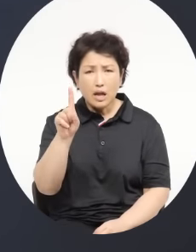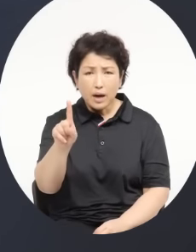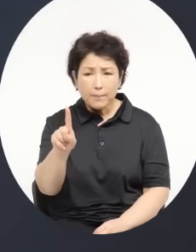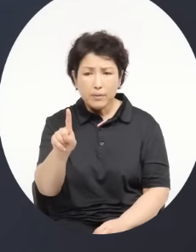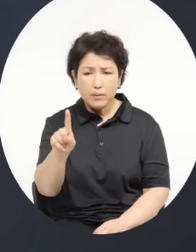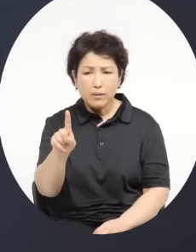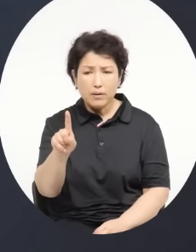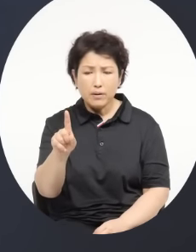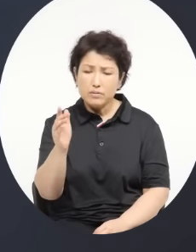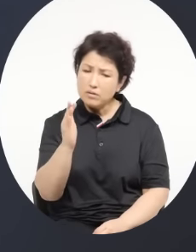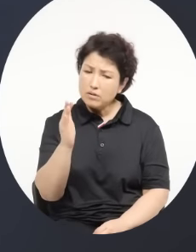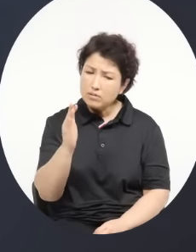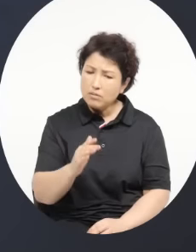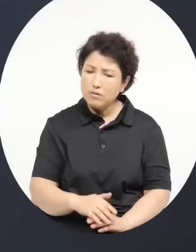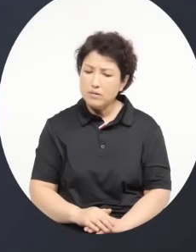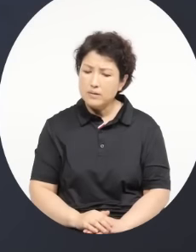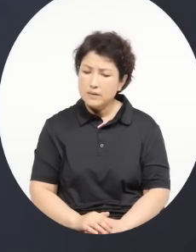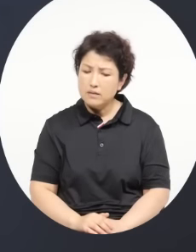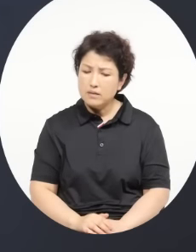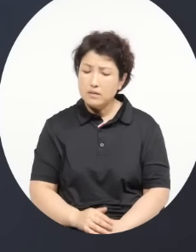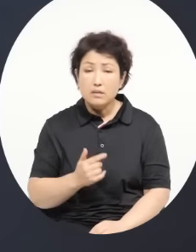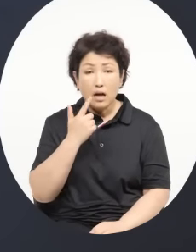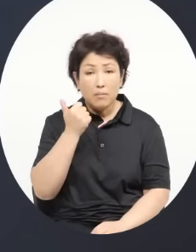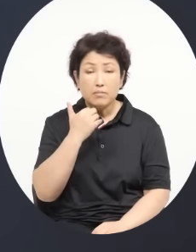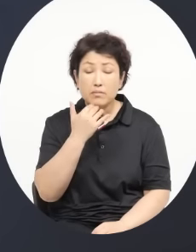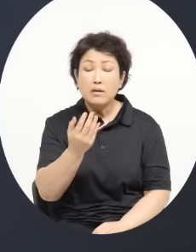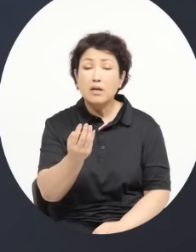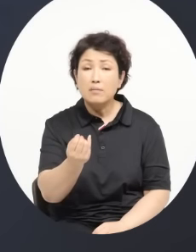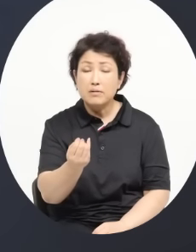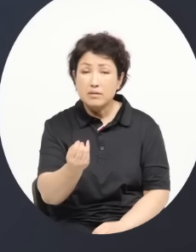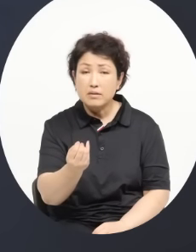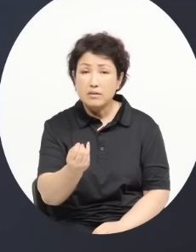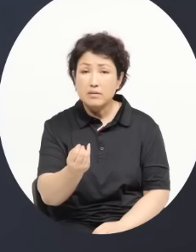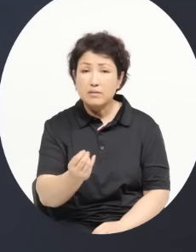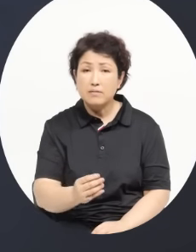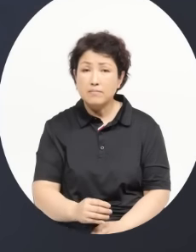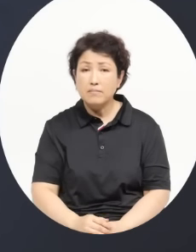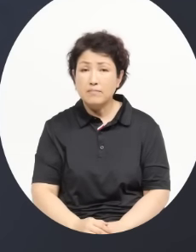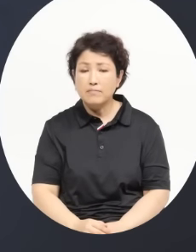한 달에 한 번쯤 되면 아버님 연세가 얼마세요?